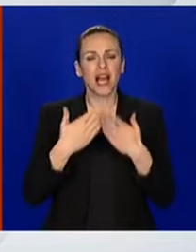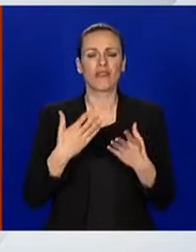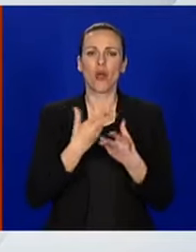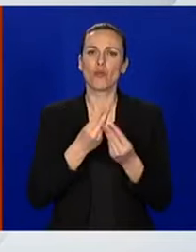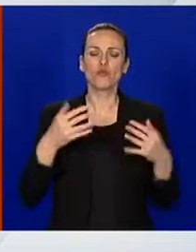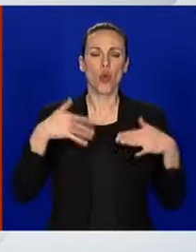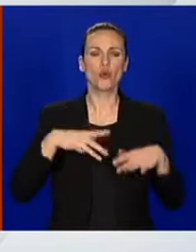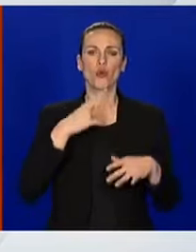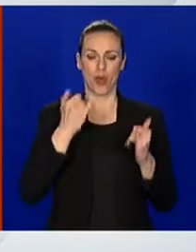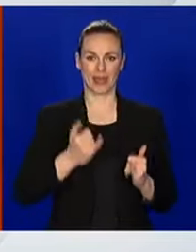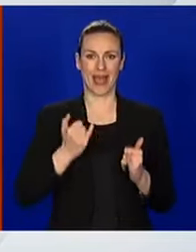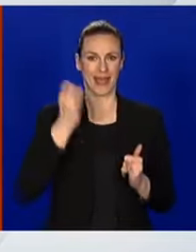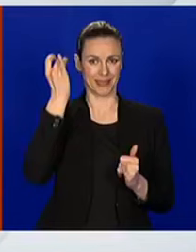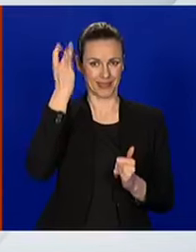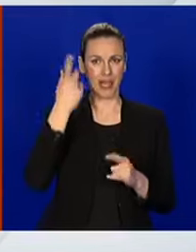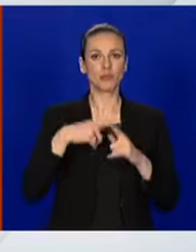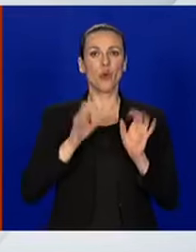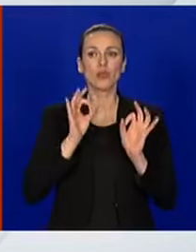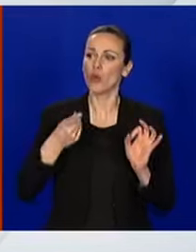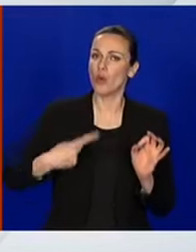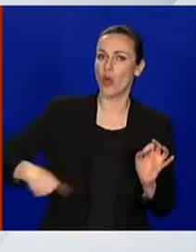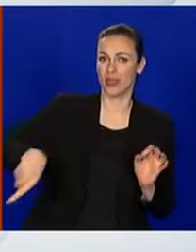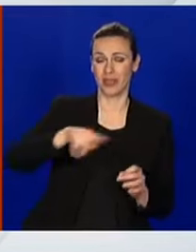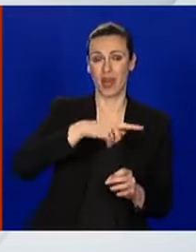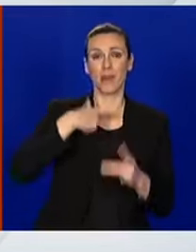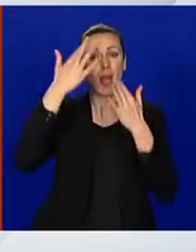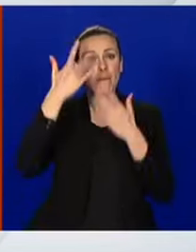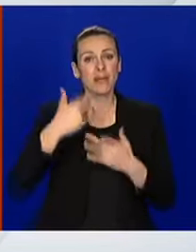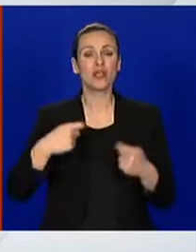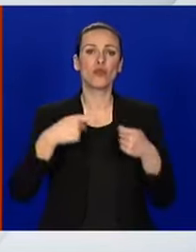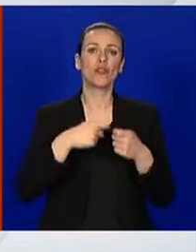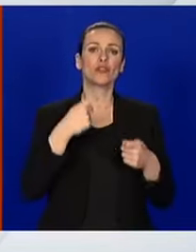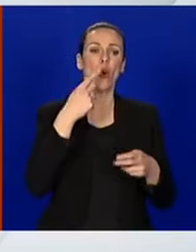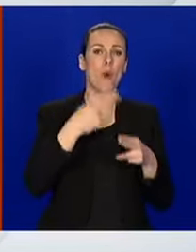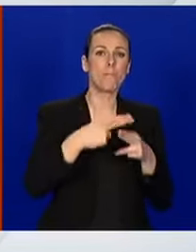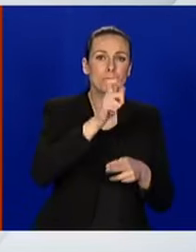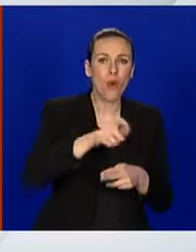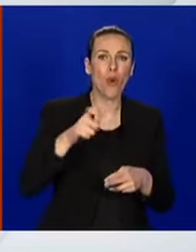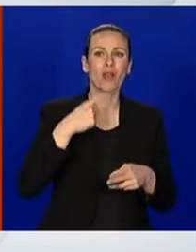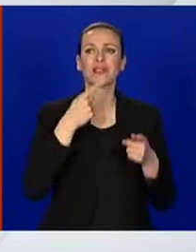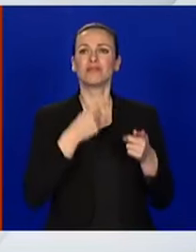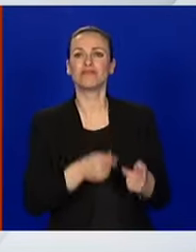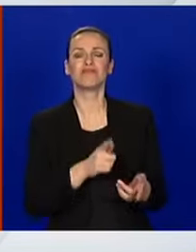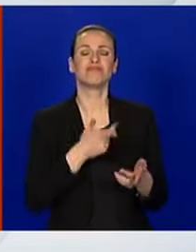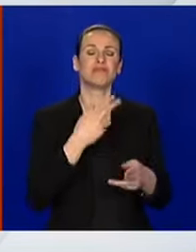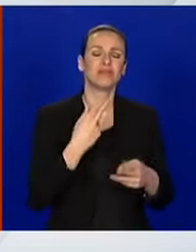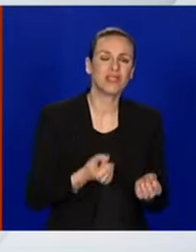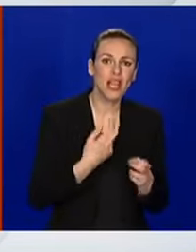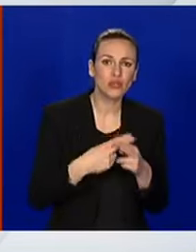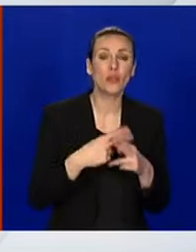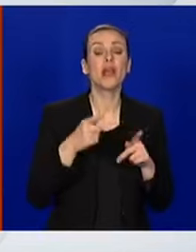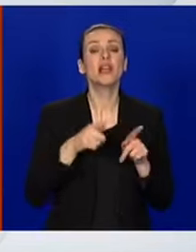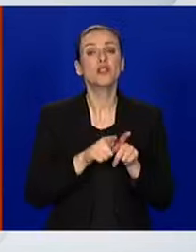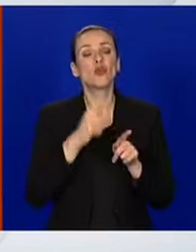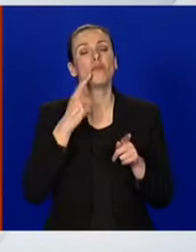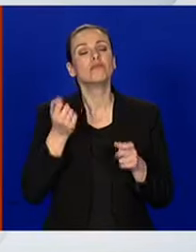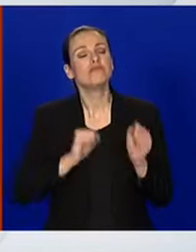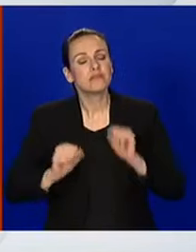rade za dobrobit svih nas, brinu o bolesnima i nemoćnima, nastoje da život teče i u